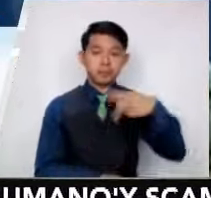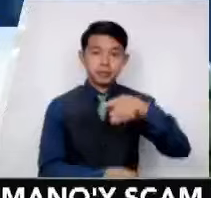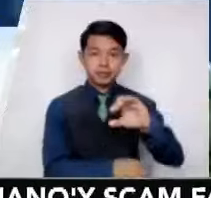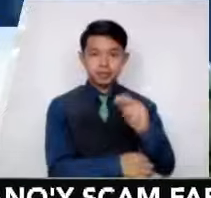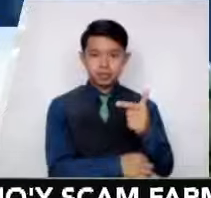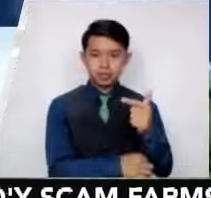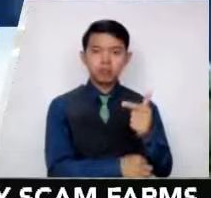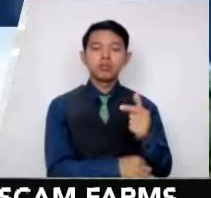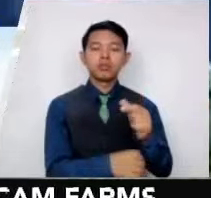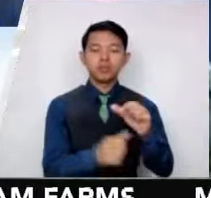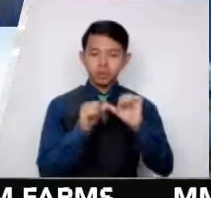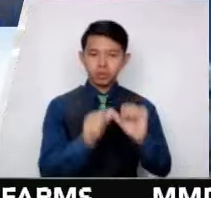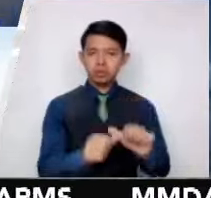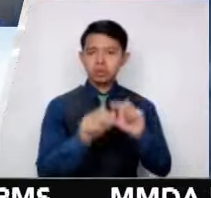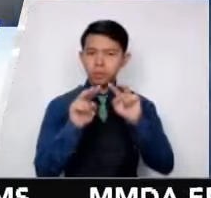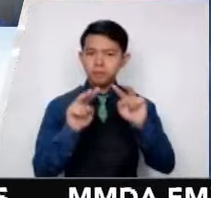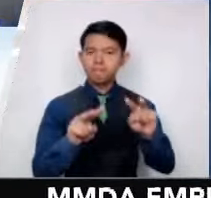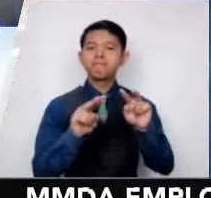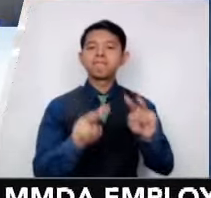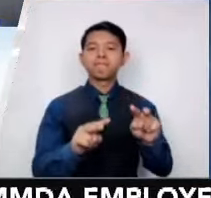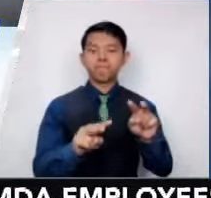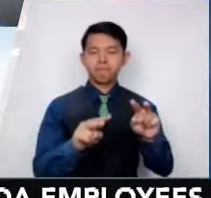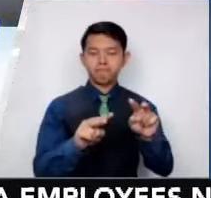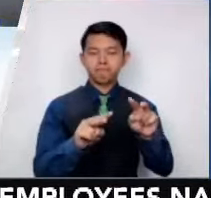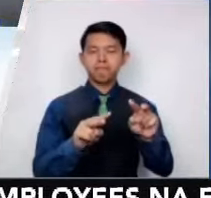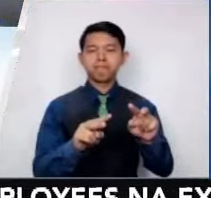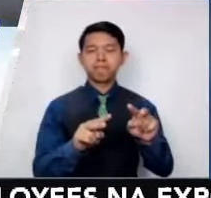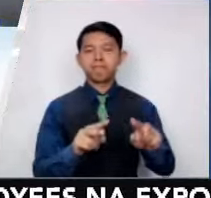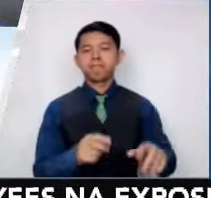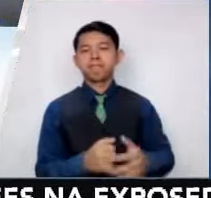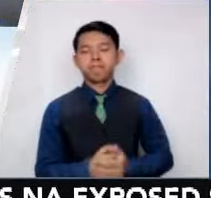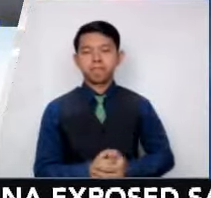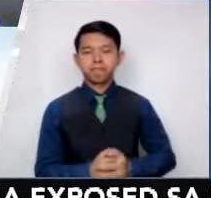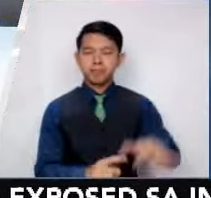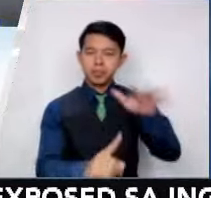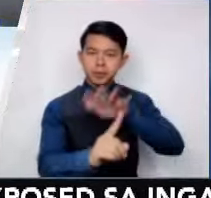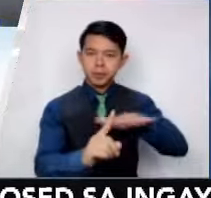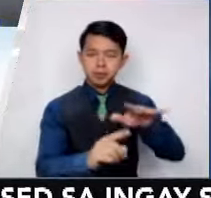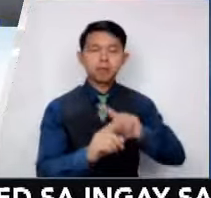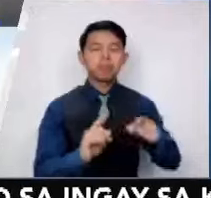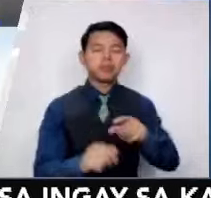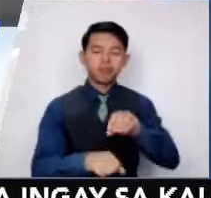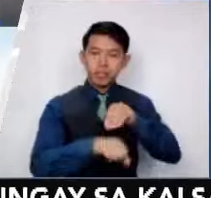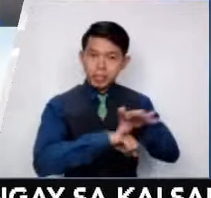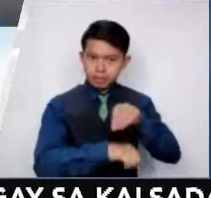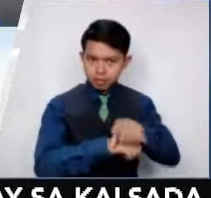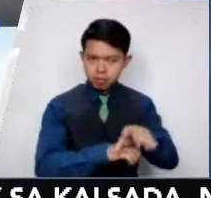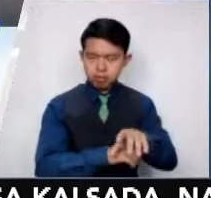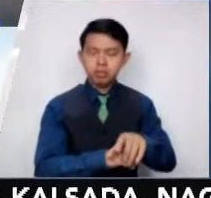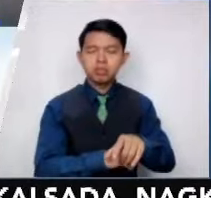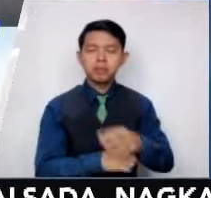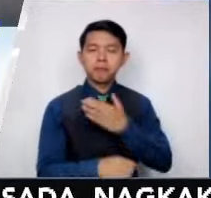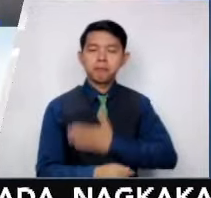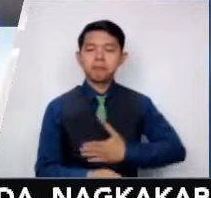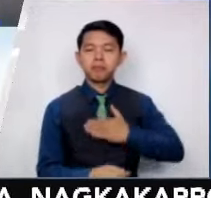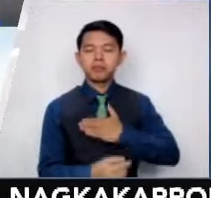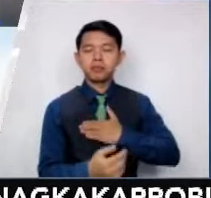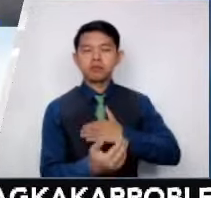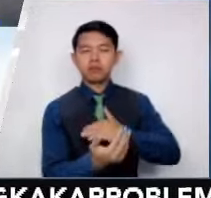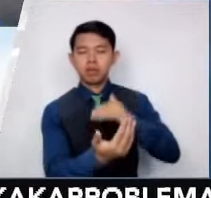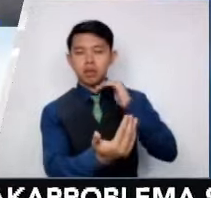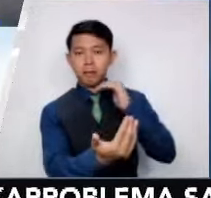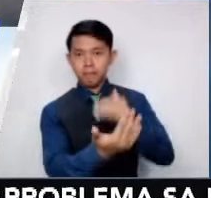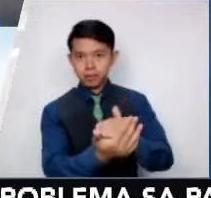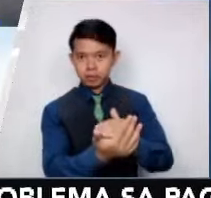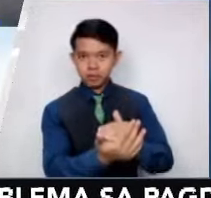Salitan po na nagpapatrol ang advice lang po namin is bawasan po natin ah lalo na po yung maliit